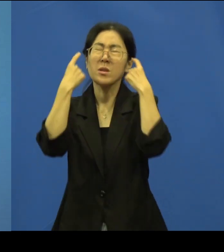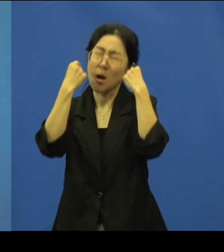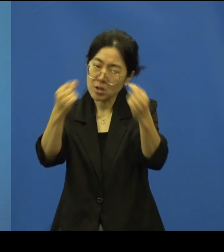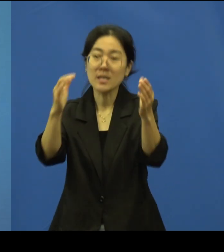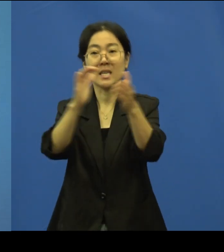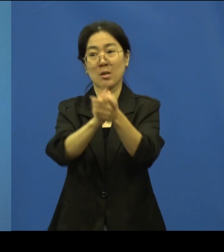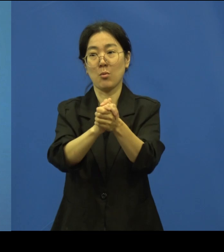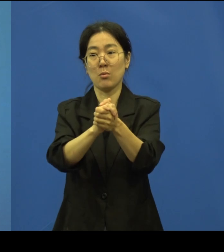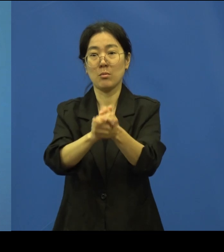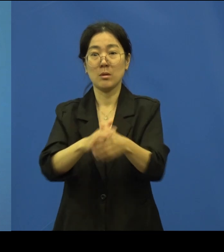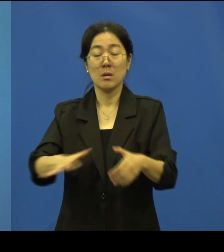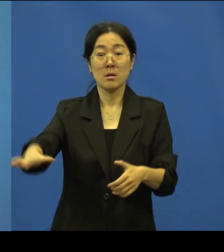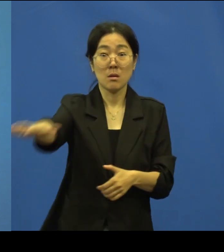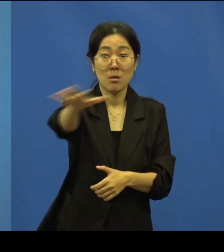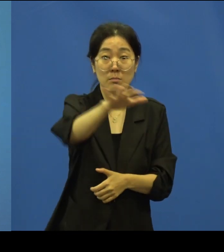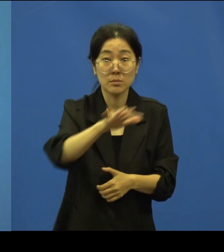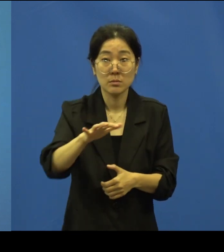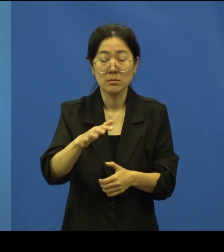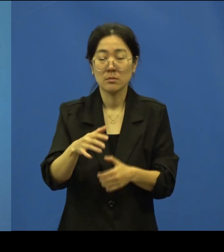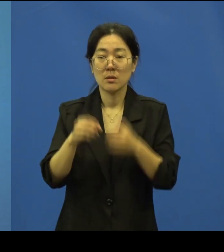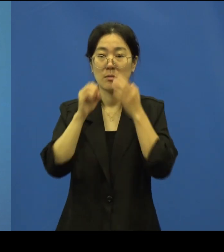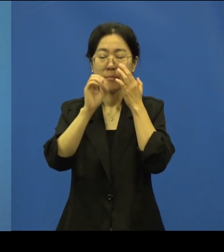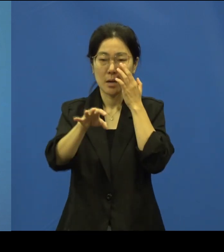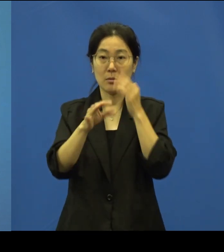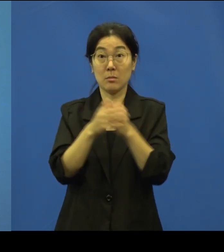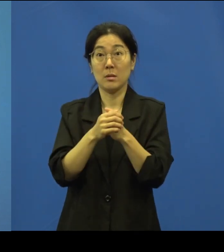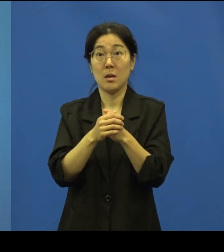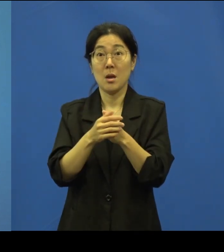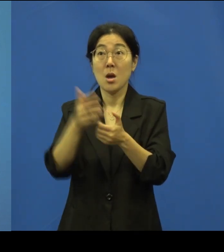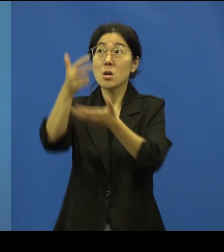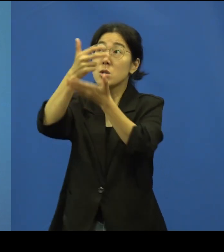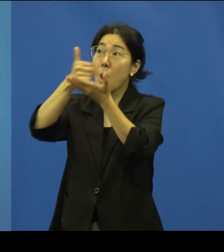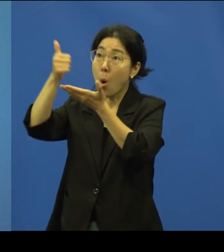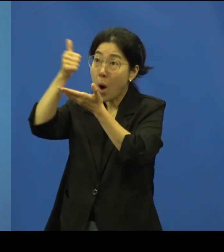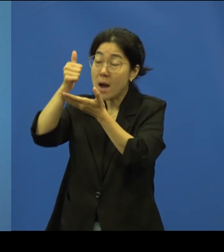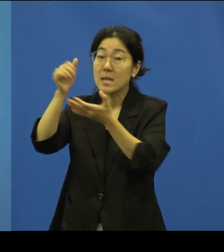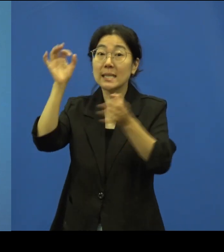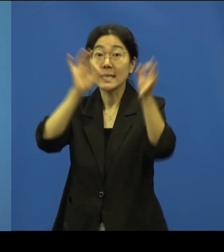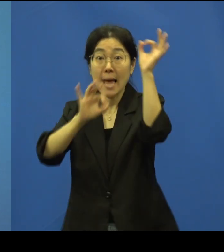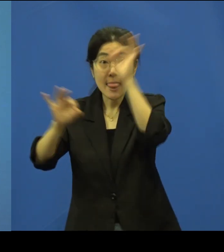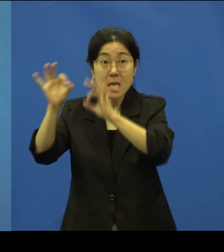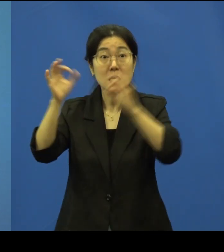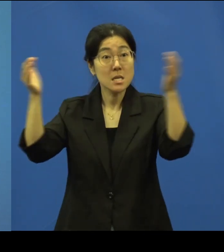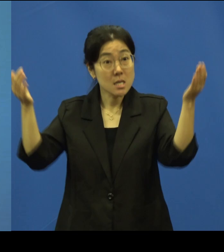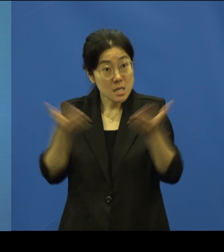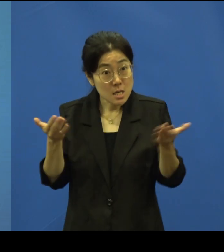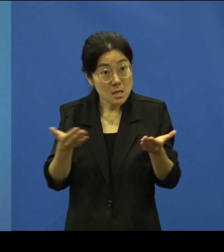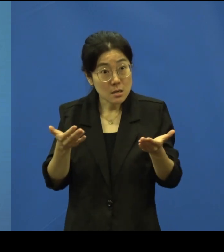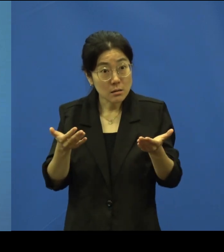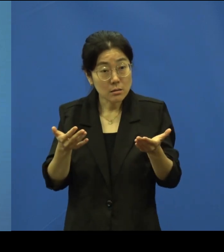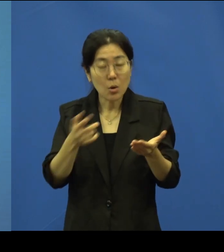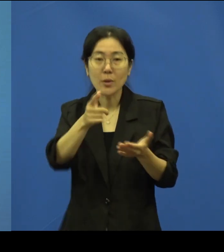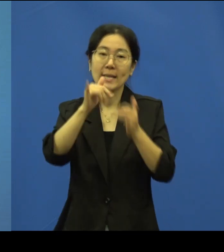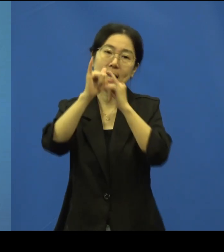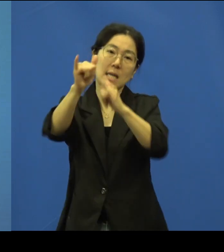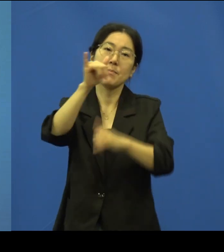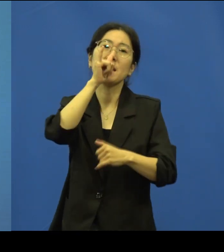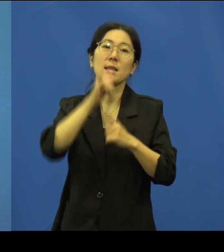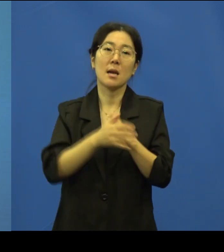여호와를 찾는 일에는 상급이 있다. 그래서 그들이 여호와만 찾고 하나님만 의지하는 것에 대해서